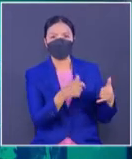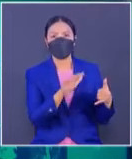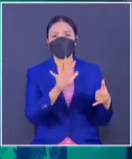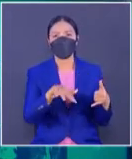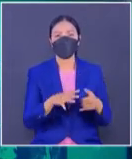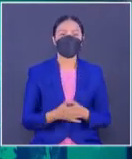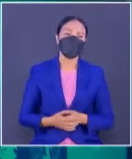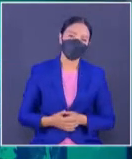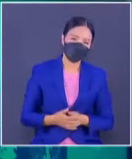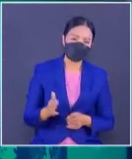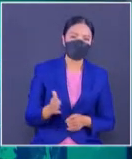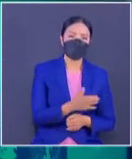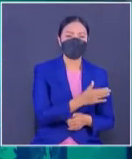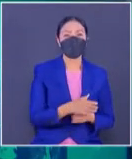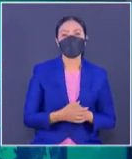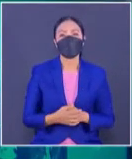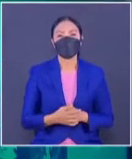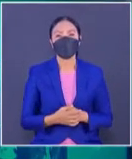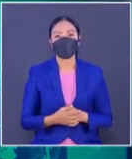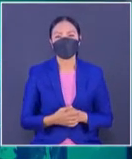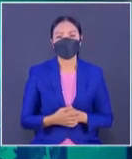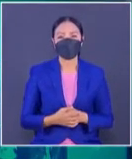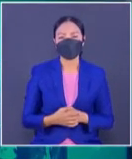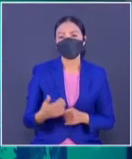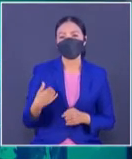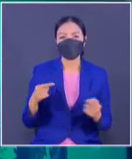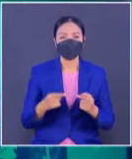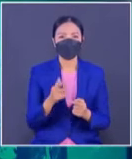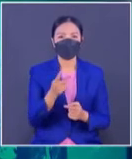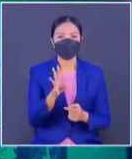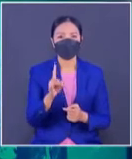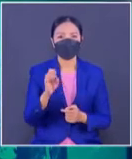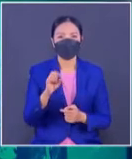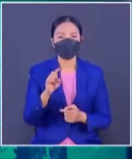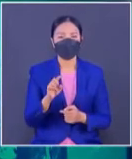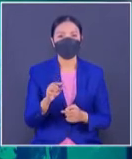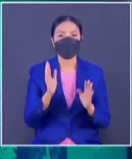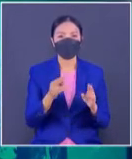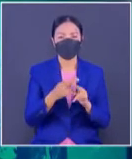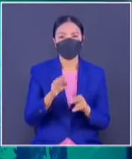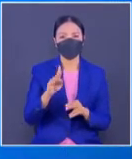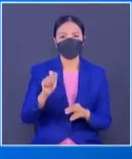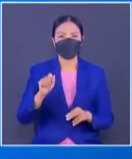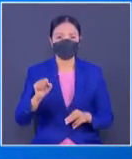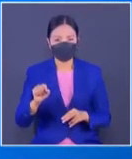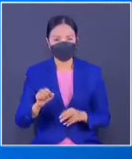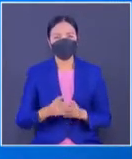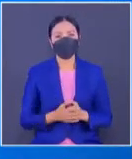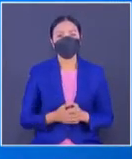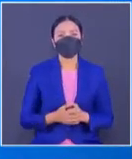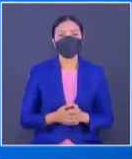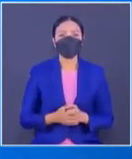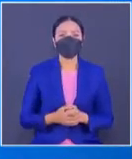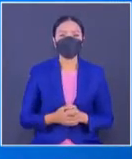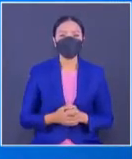ุณผู้ชมครับไปต่อกันที่เรื่องนี้หน่อยครับมีความคืบหน้ามาเรื่องของคดีของนายบอสอยู่วิทยานะครับล่าสุดเนี่ยทางกรรมาธิการตำรวจส